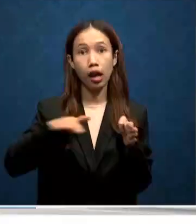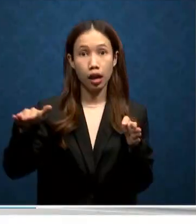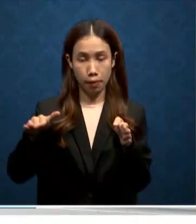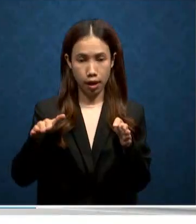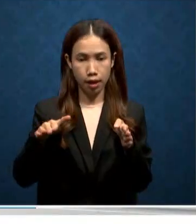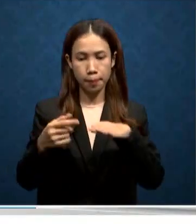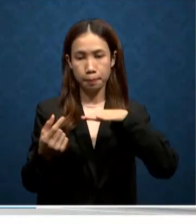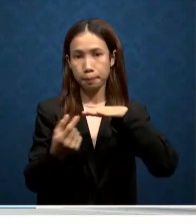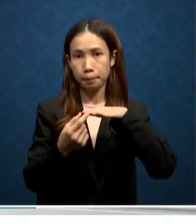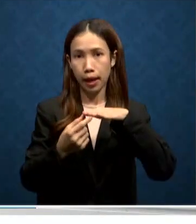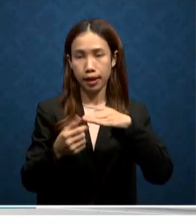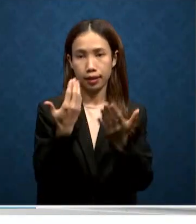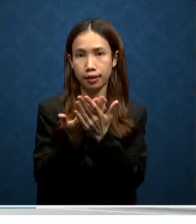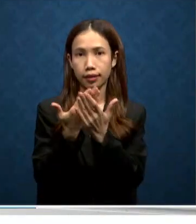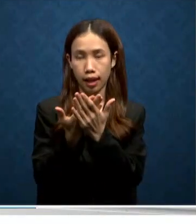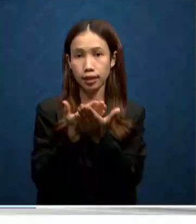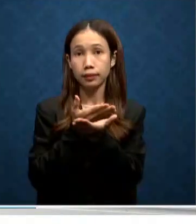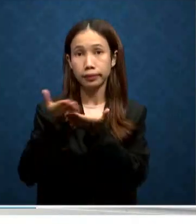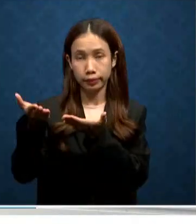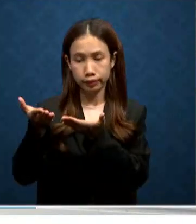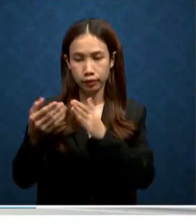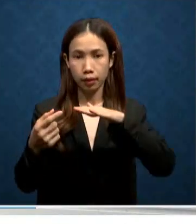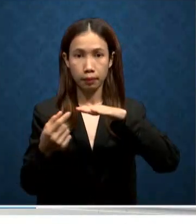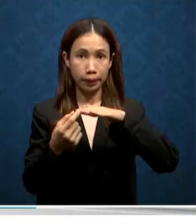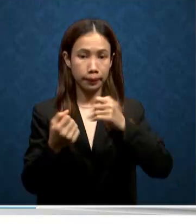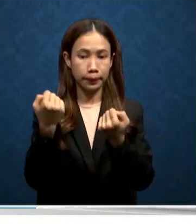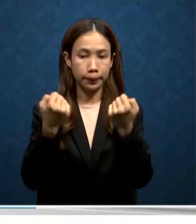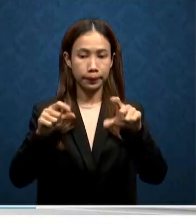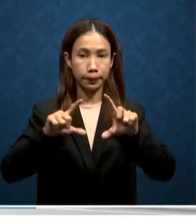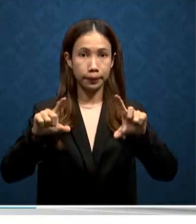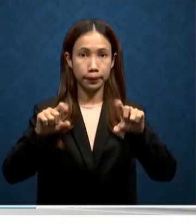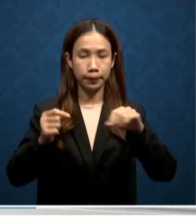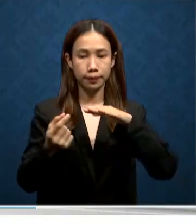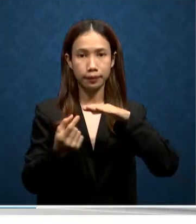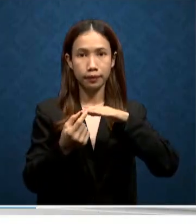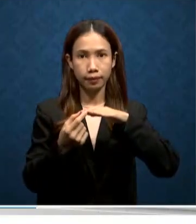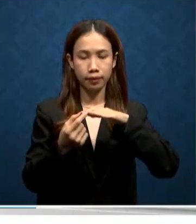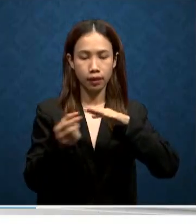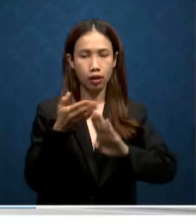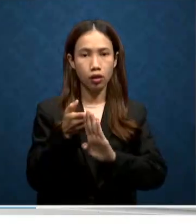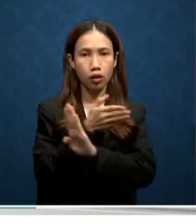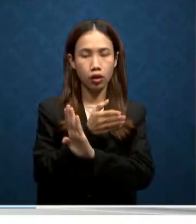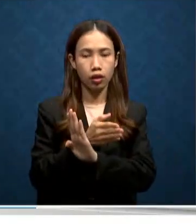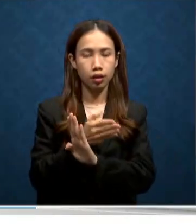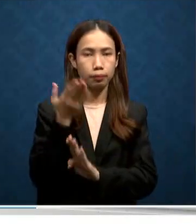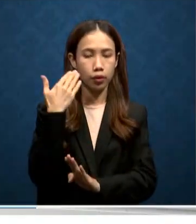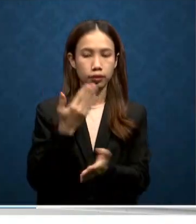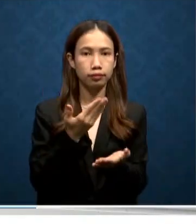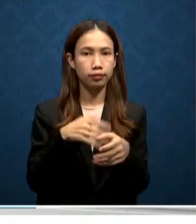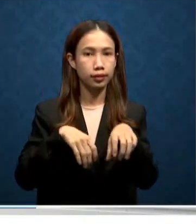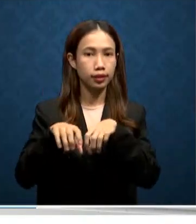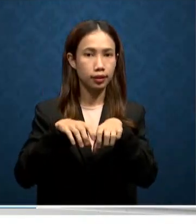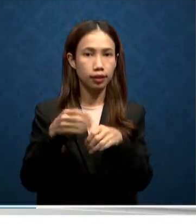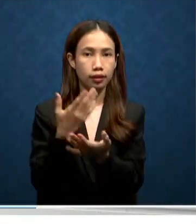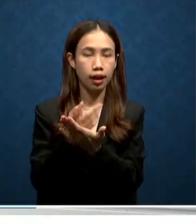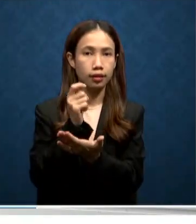เนี่ยการประมูลแผ่นป้ายทะเบียนเราปกติปกติเดิมนะครับก่อนที่จะมีข้อทักท้วงเนี่ยเราจัดสรรค่า